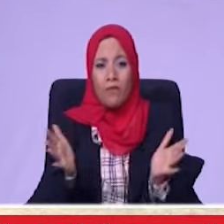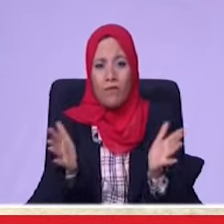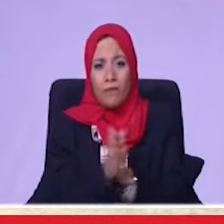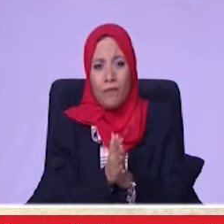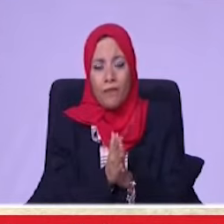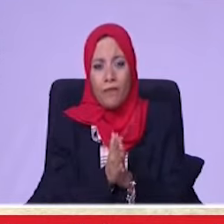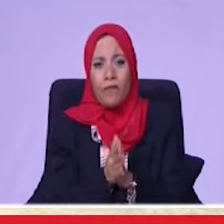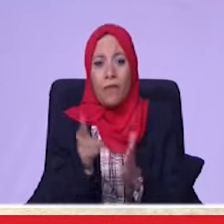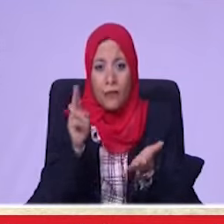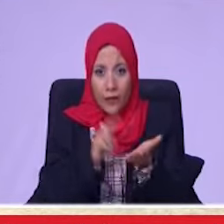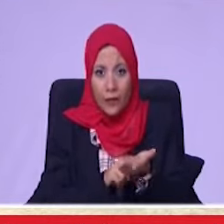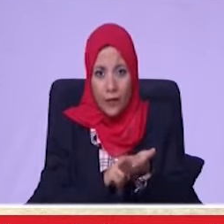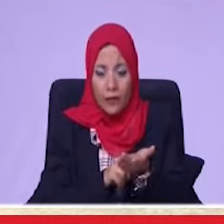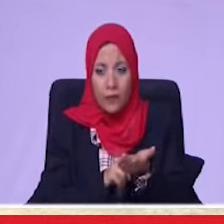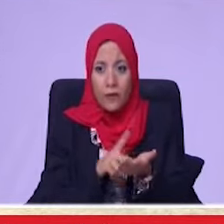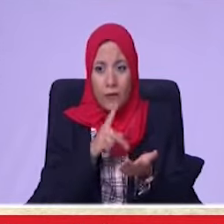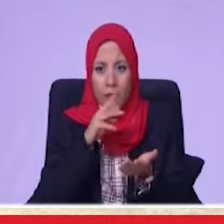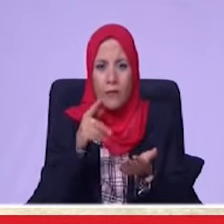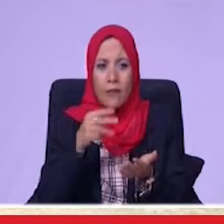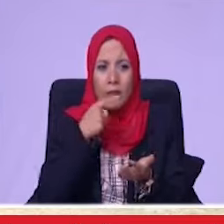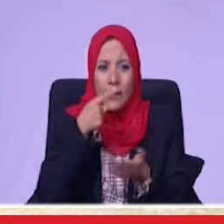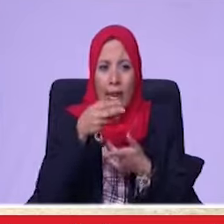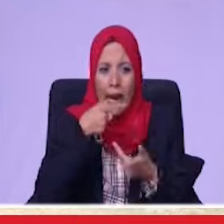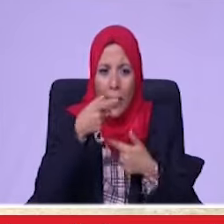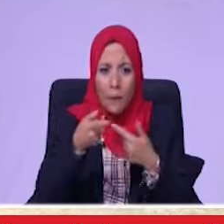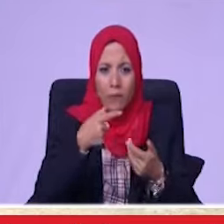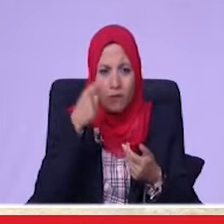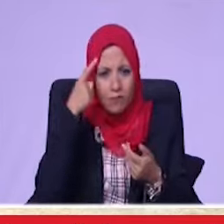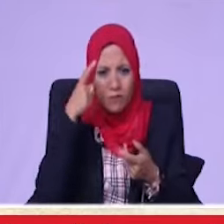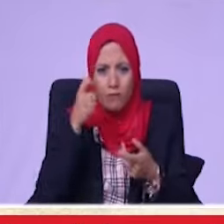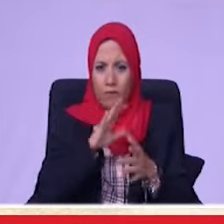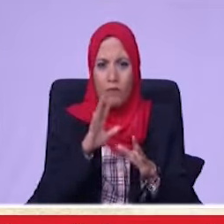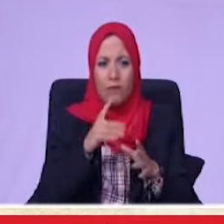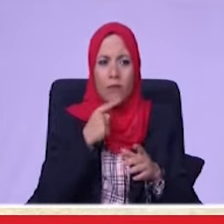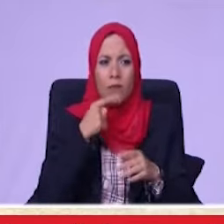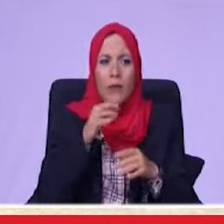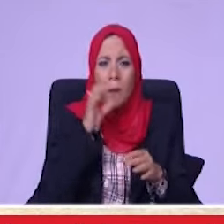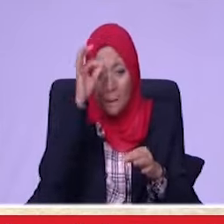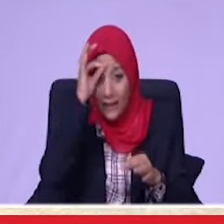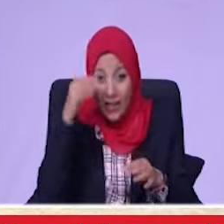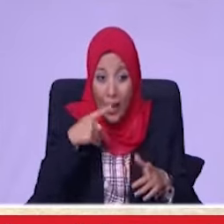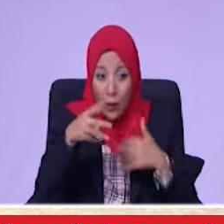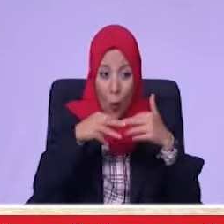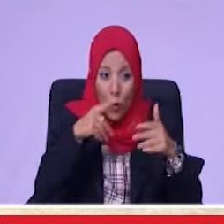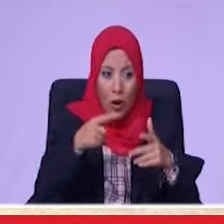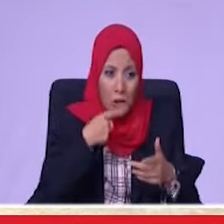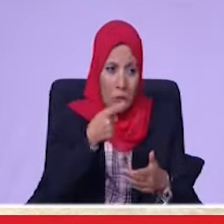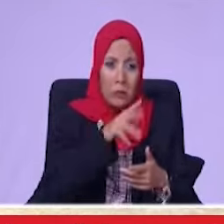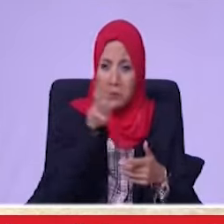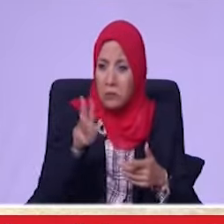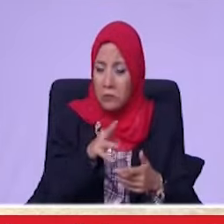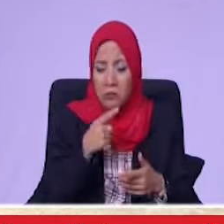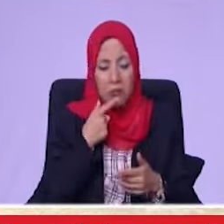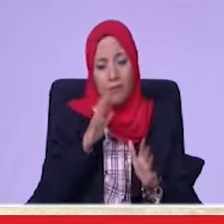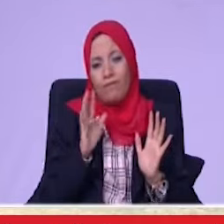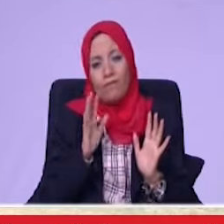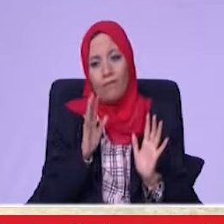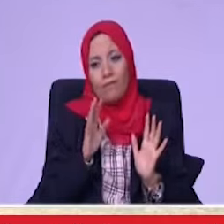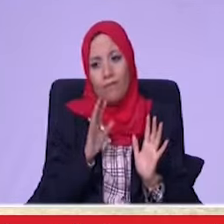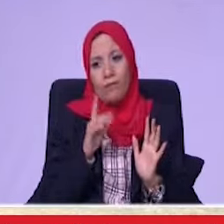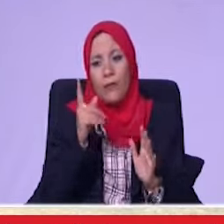وتلعثم في الكلام بشكل لا يجوز معه تفسير الكلام. ده التقرير الطبي اللي صادر من